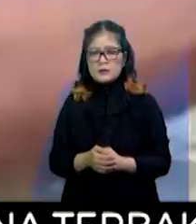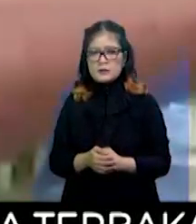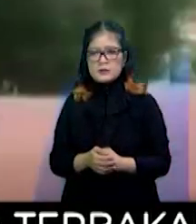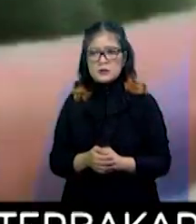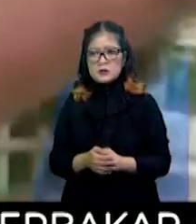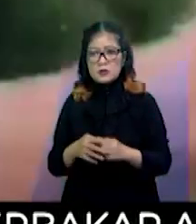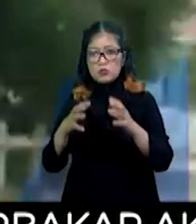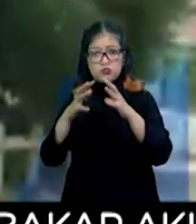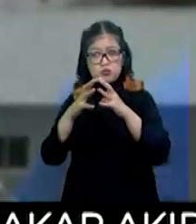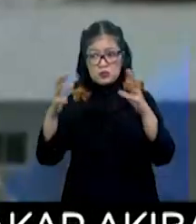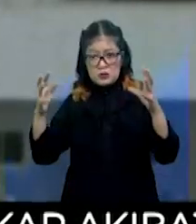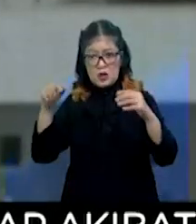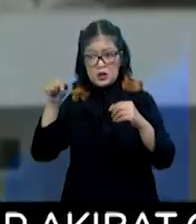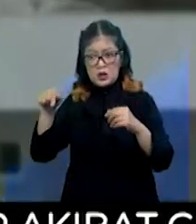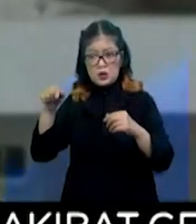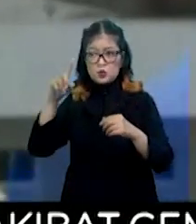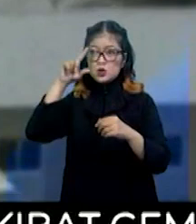Pak. Kita aja dari jauh dah, besar.